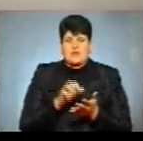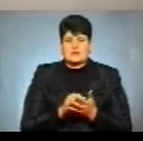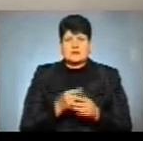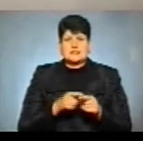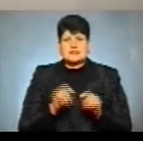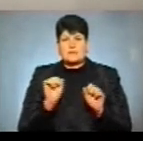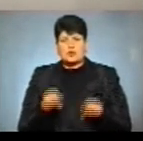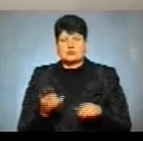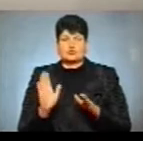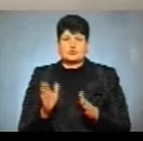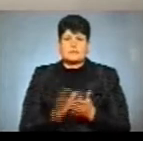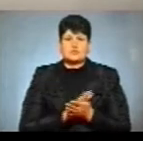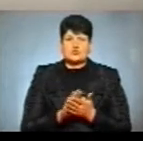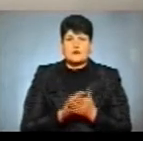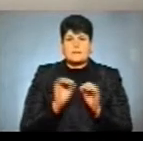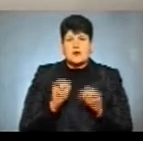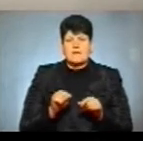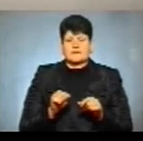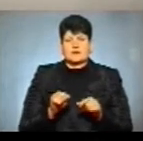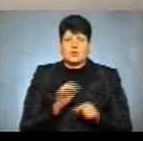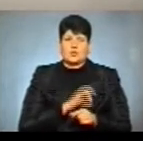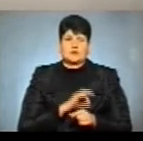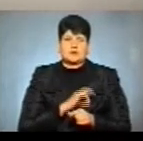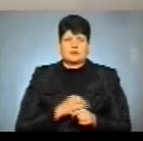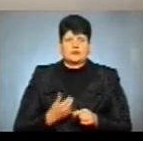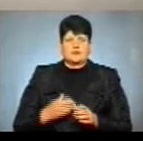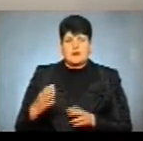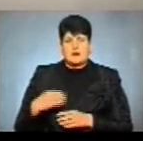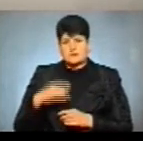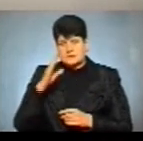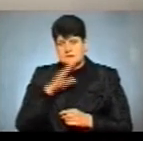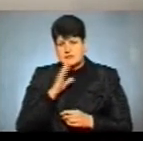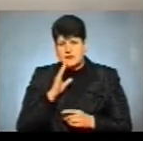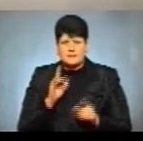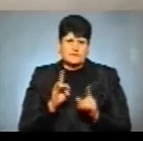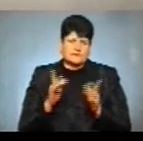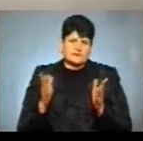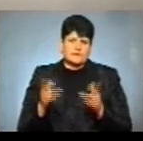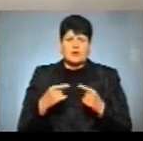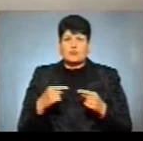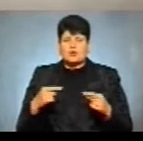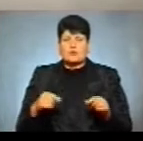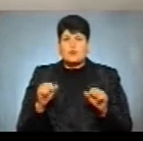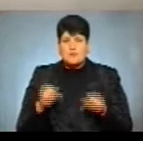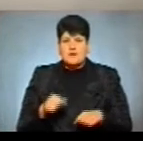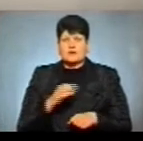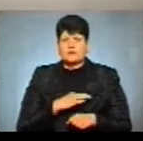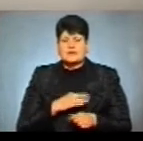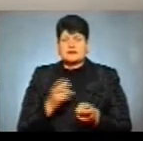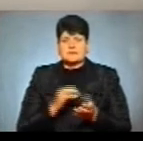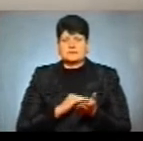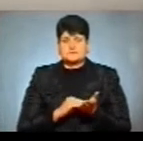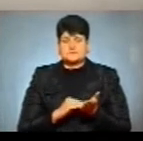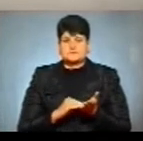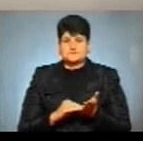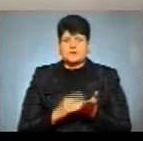Це може бути безкоштовне, наприклад, право користування, якщо декларант проживає з батьками чи ще щось. У будь-якому праві користування потрібно